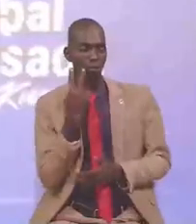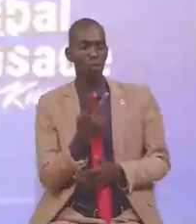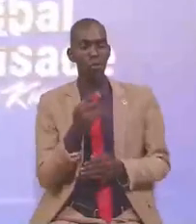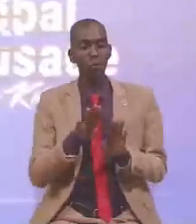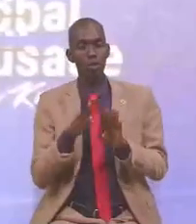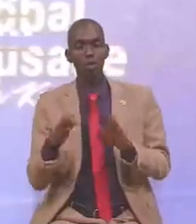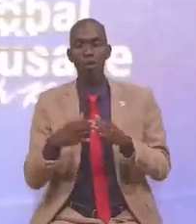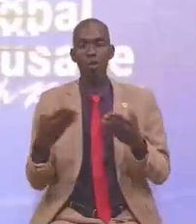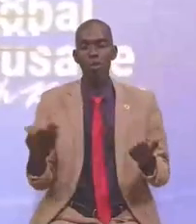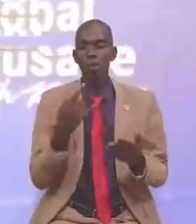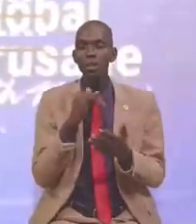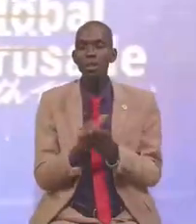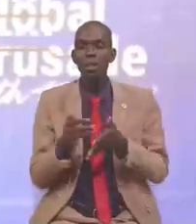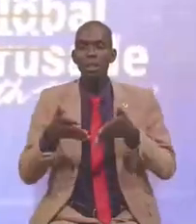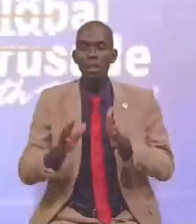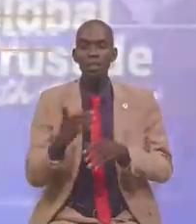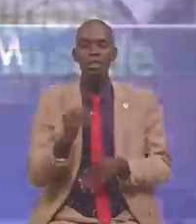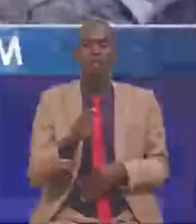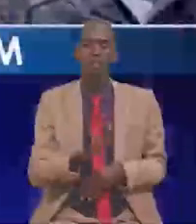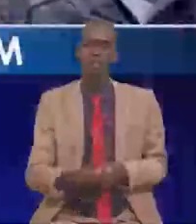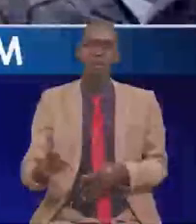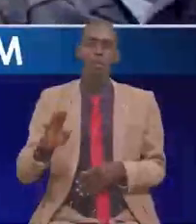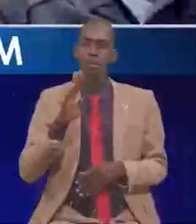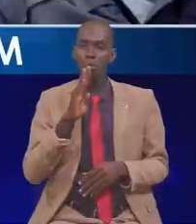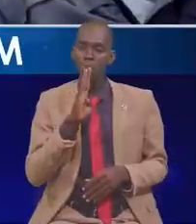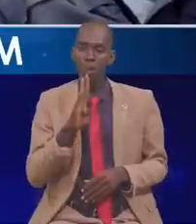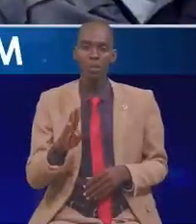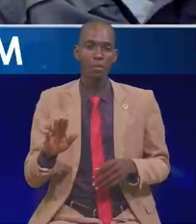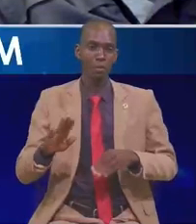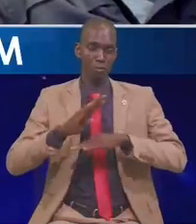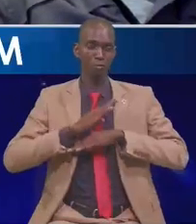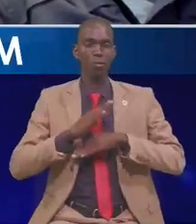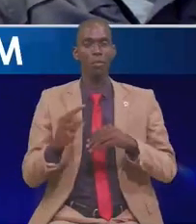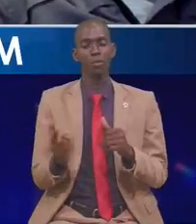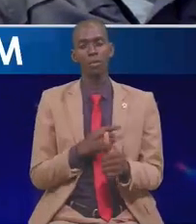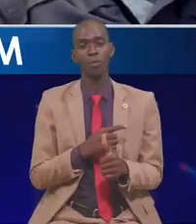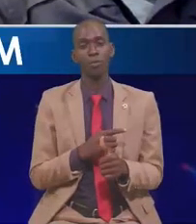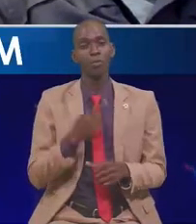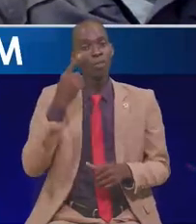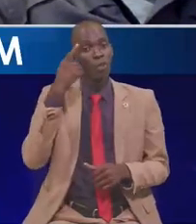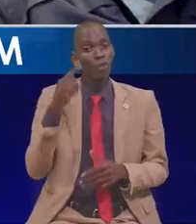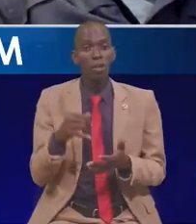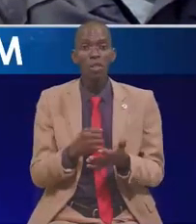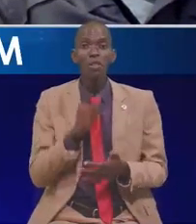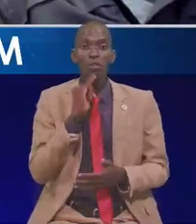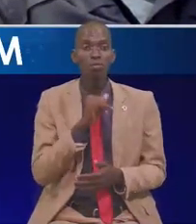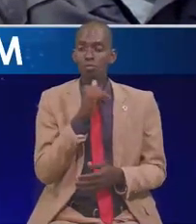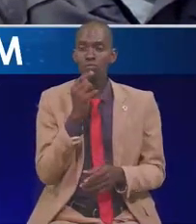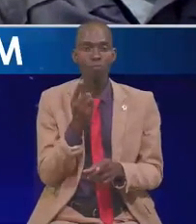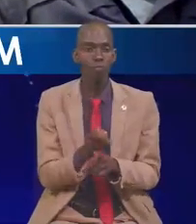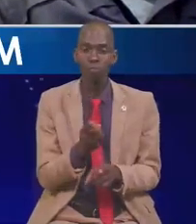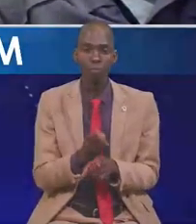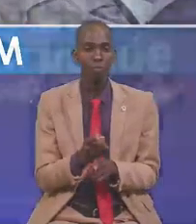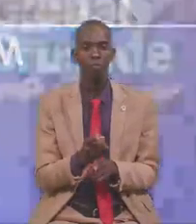s'ouvrir. Il a dit, laisse d'abord les enfants se rassasier, car il n'est pas